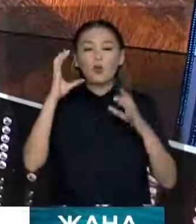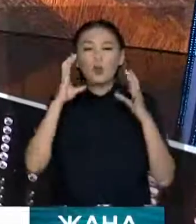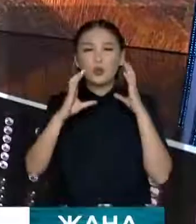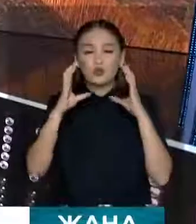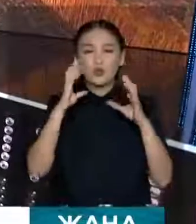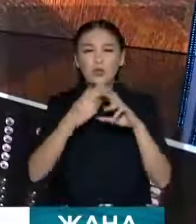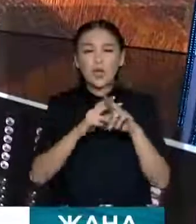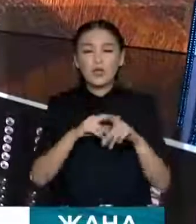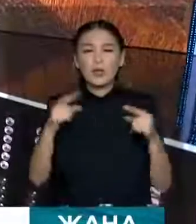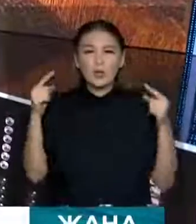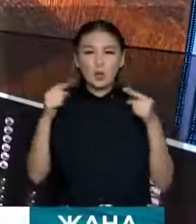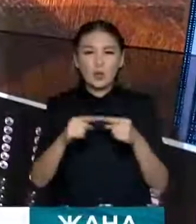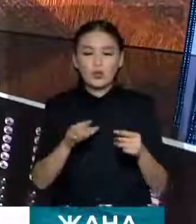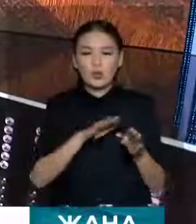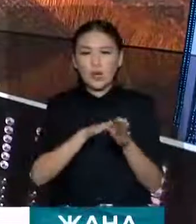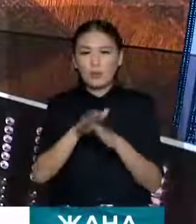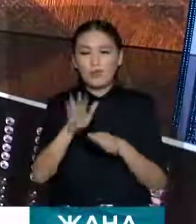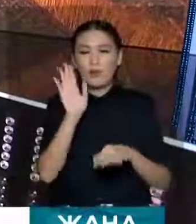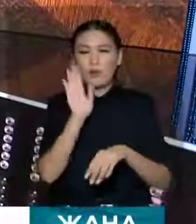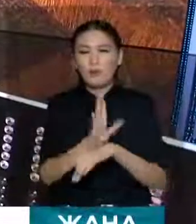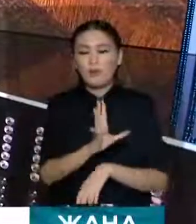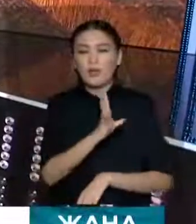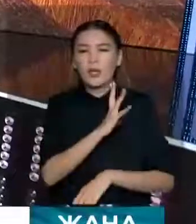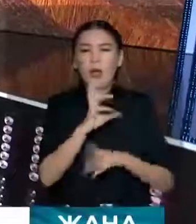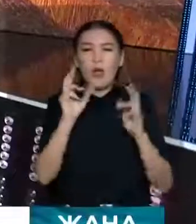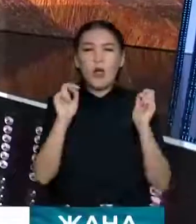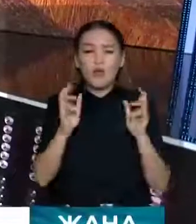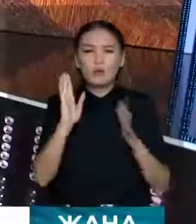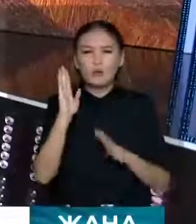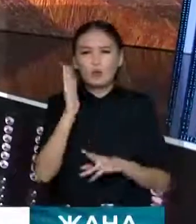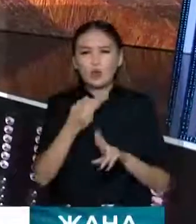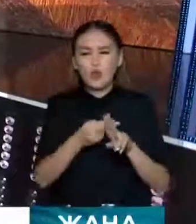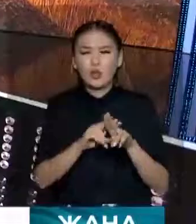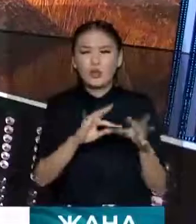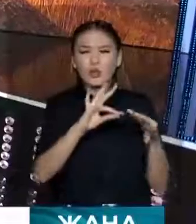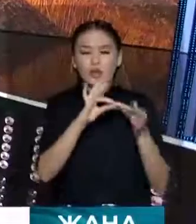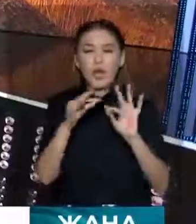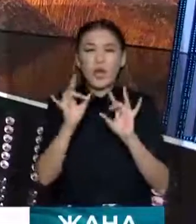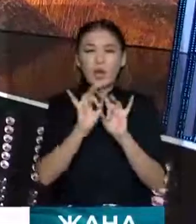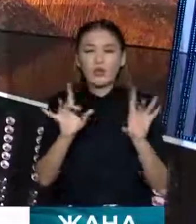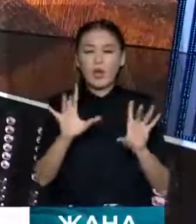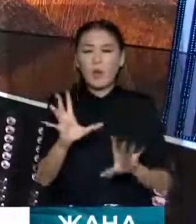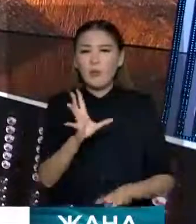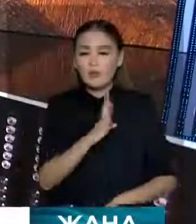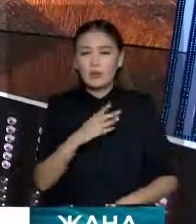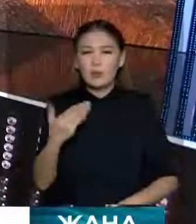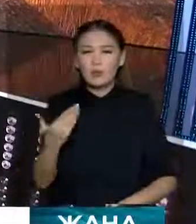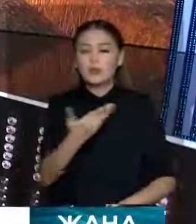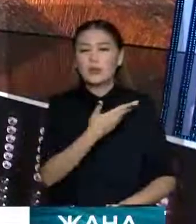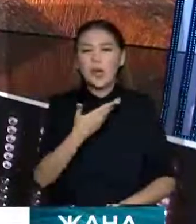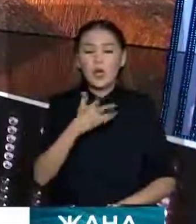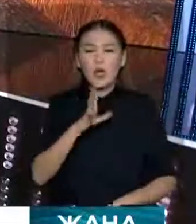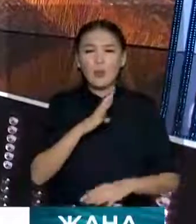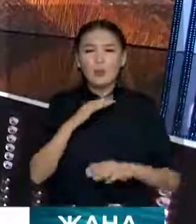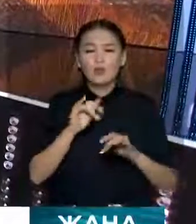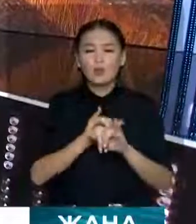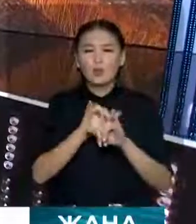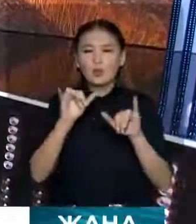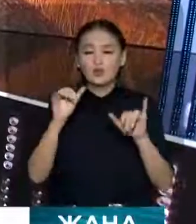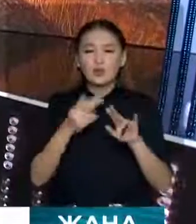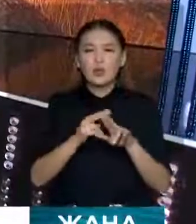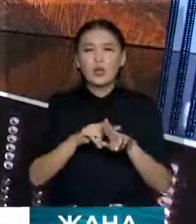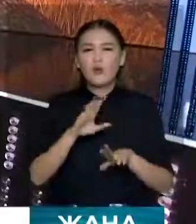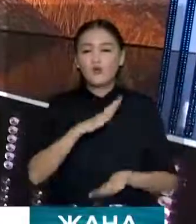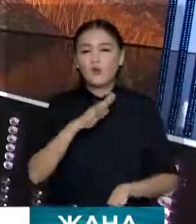деп нақты тапсырма берді. Қалай құратынын түсіндіріп айтып берді. Меніңше мына дамыған елдердің даму